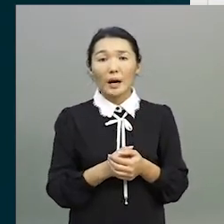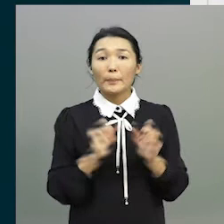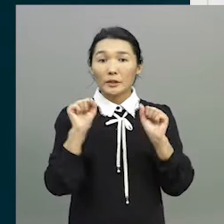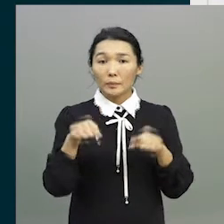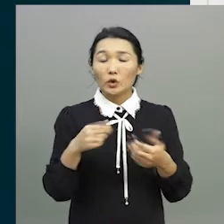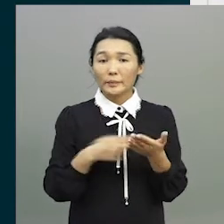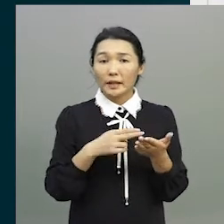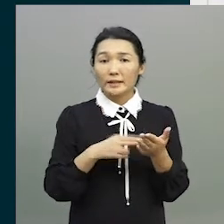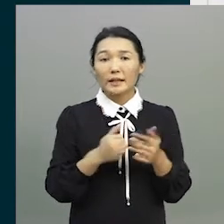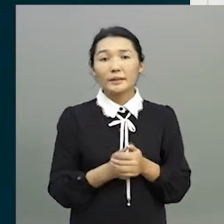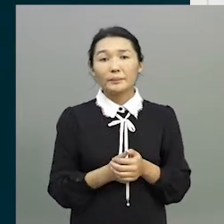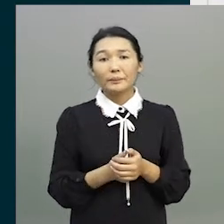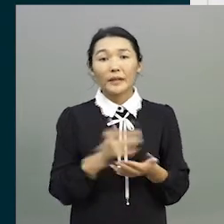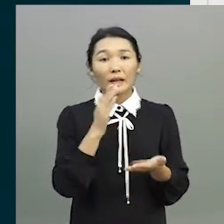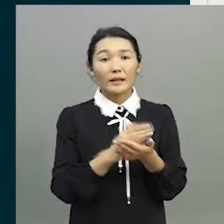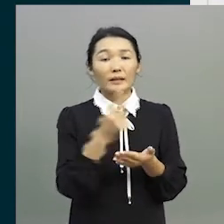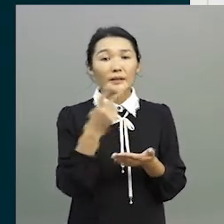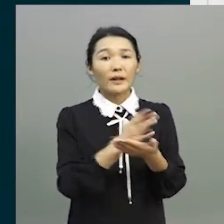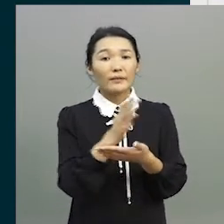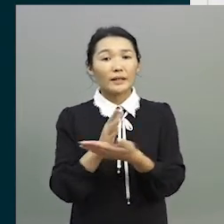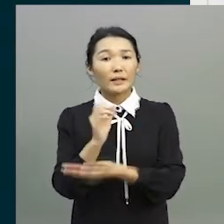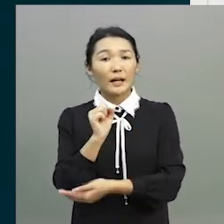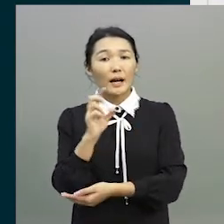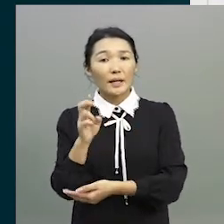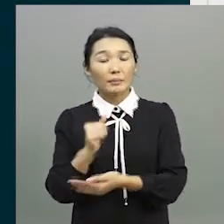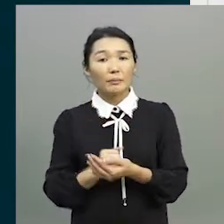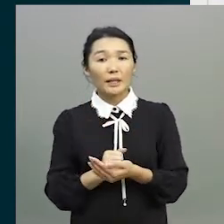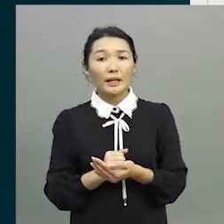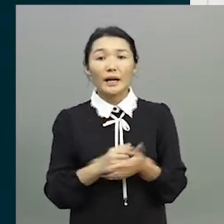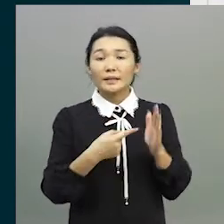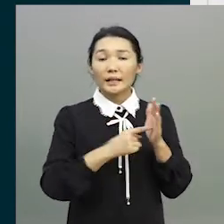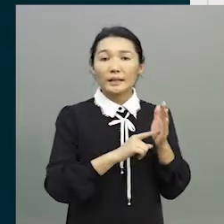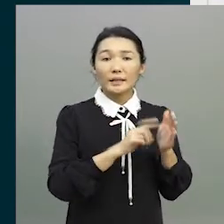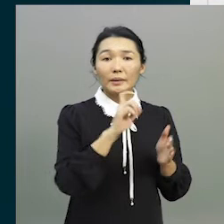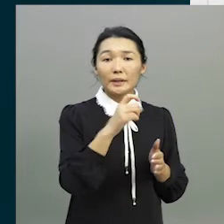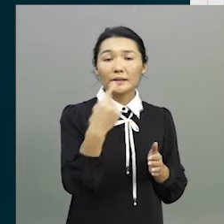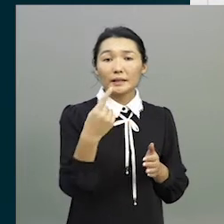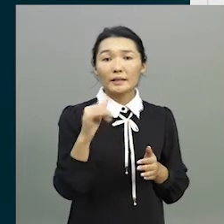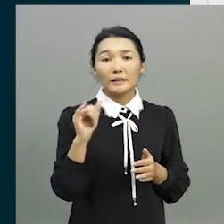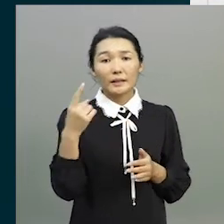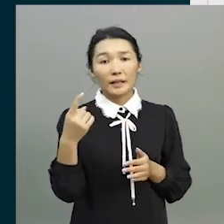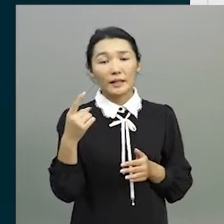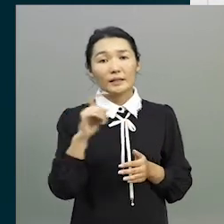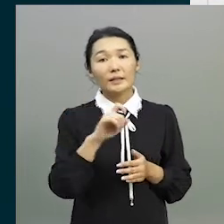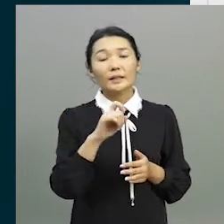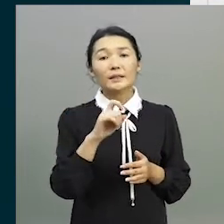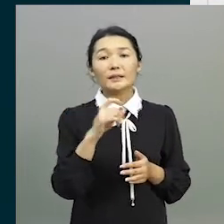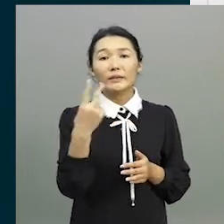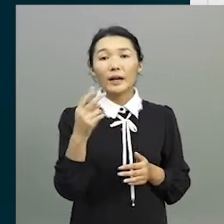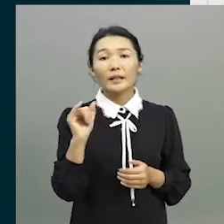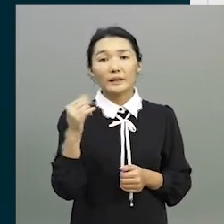пусть даны два вектора а и b с заданными координатами x 1 y1 и x2 y2